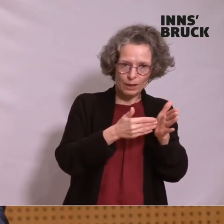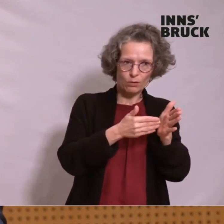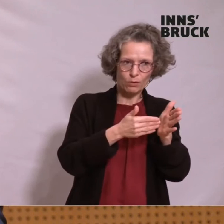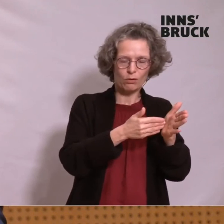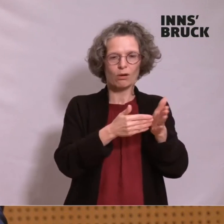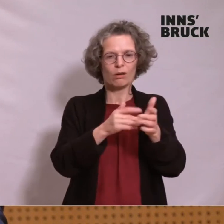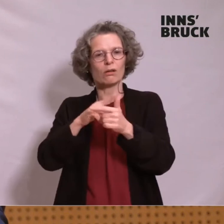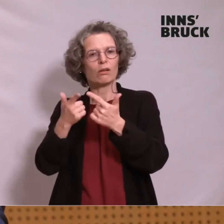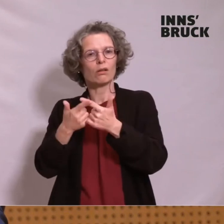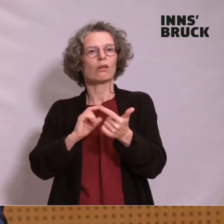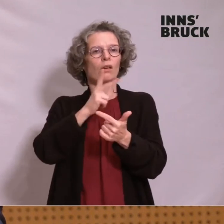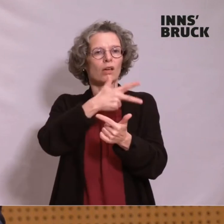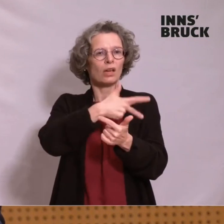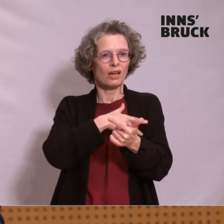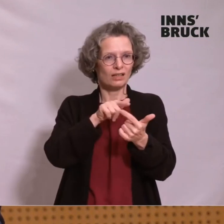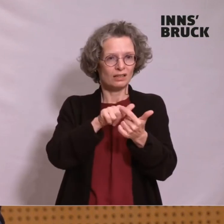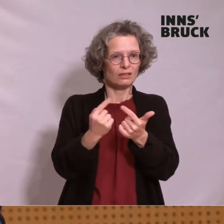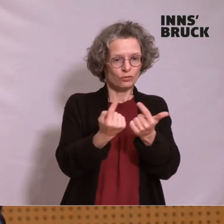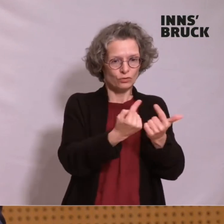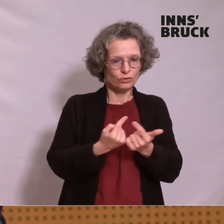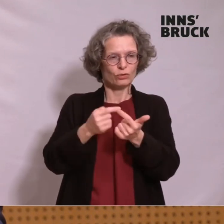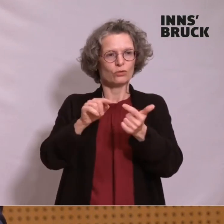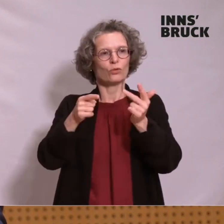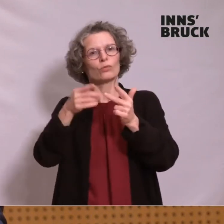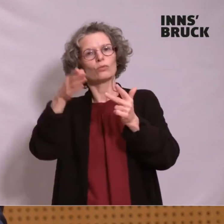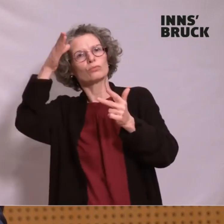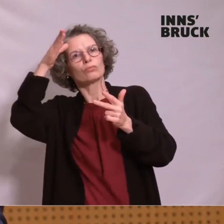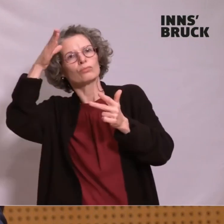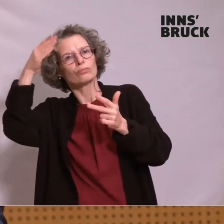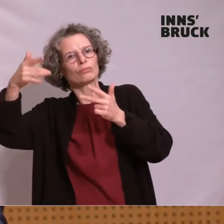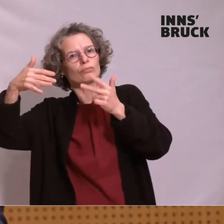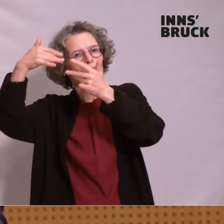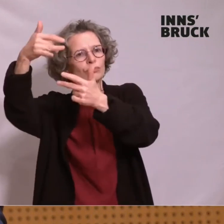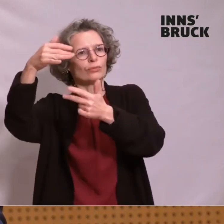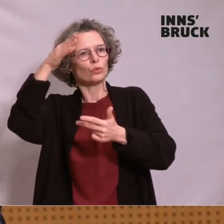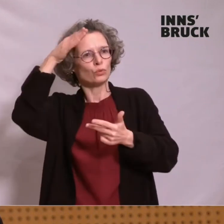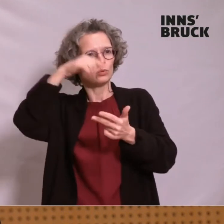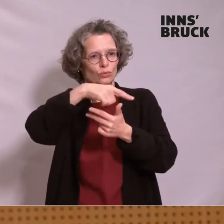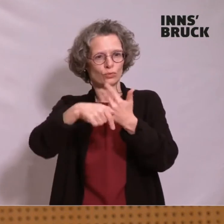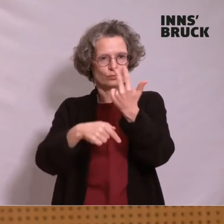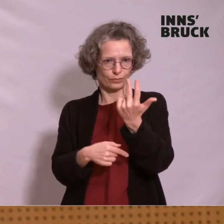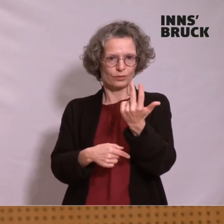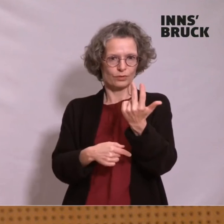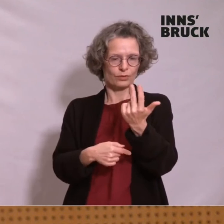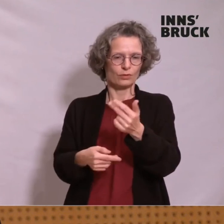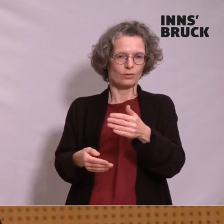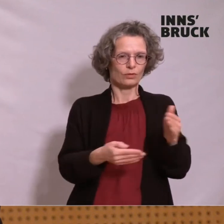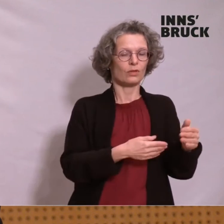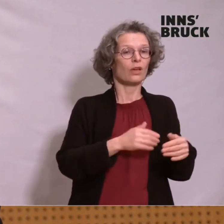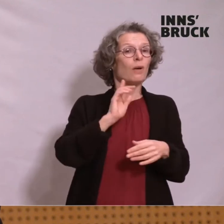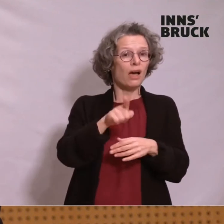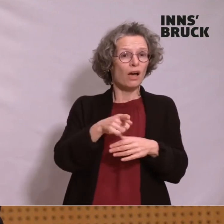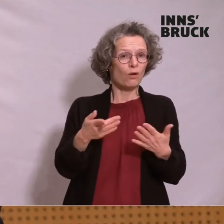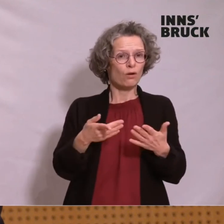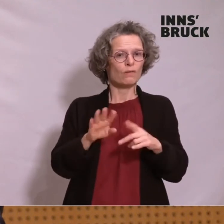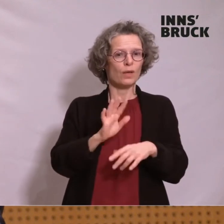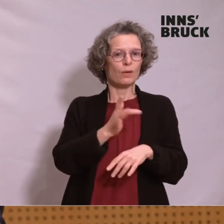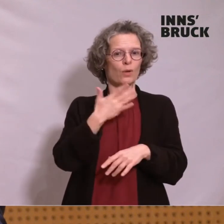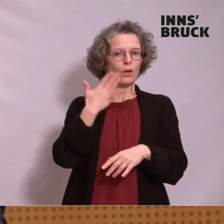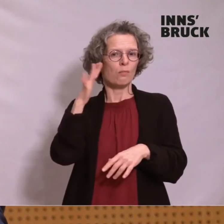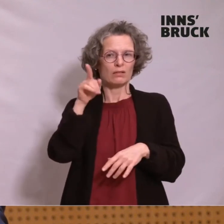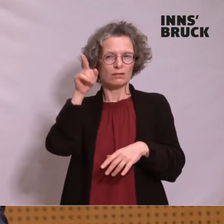realistischen und visionären Zielsetzungen. Aber eben auch, wie Herr Bürgermeister